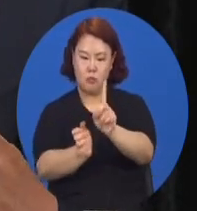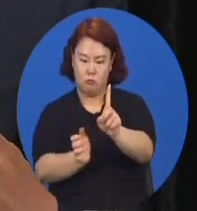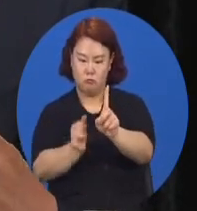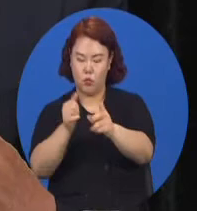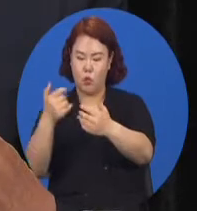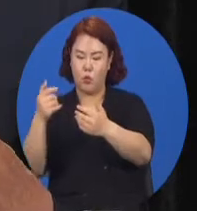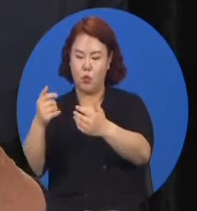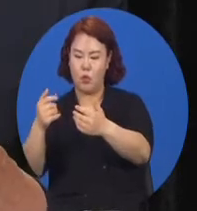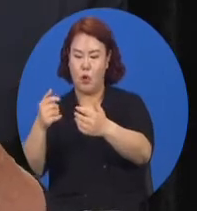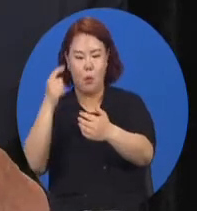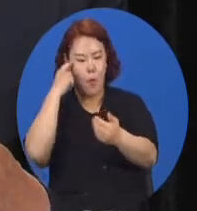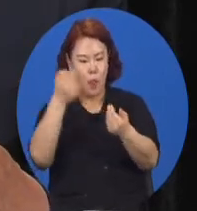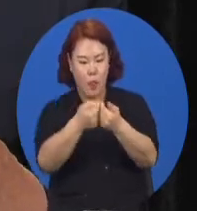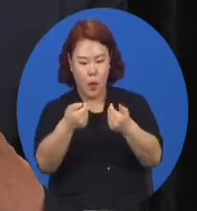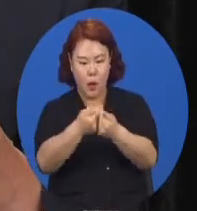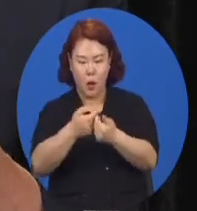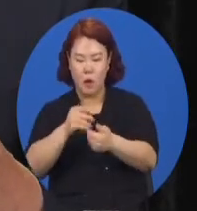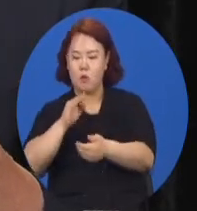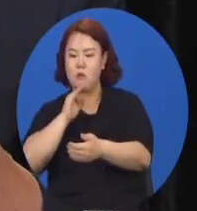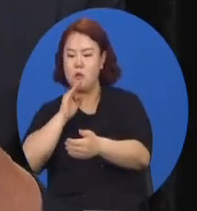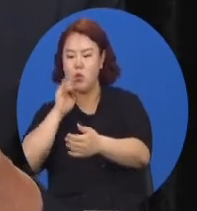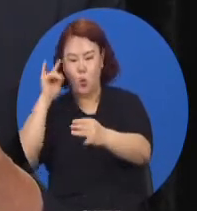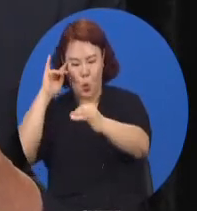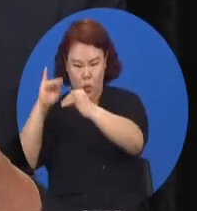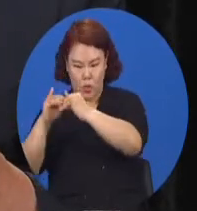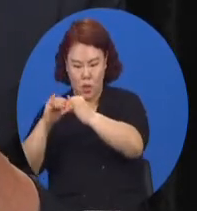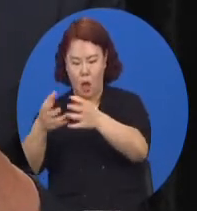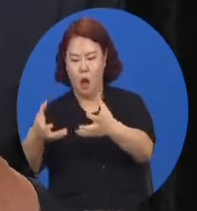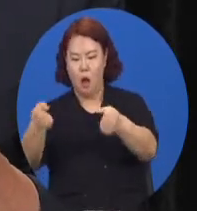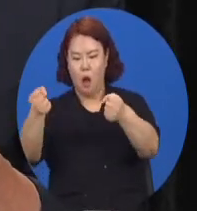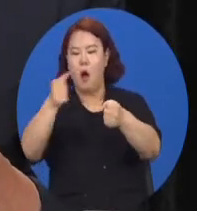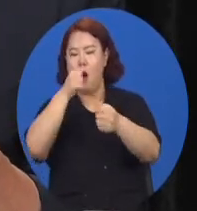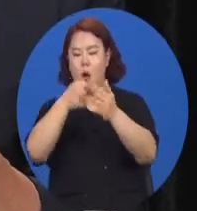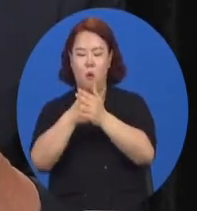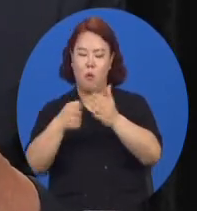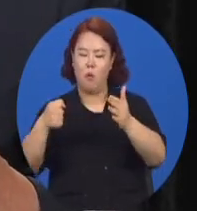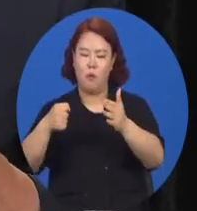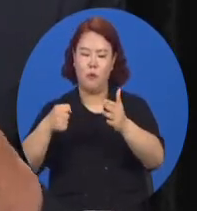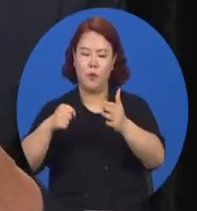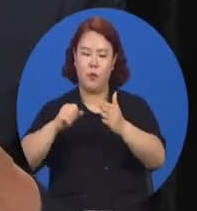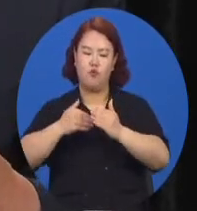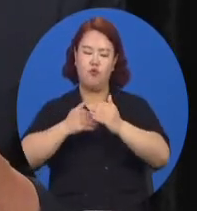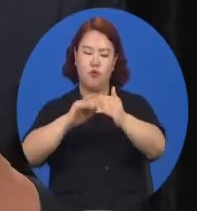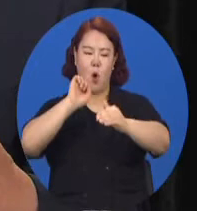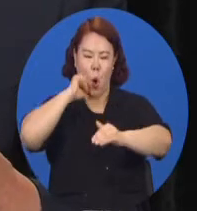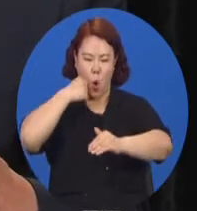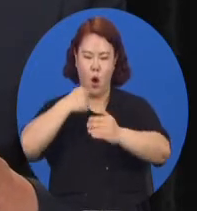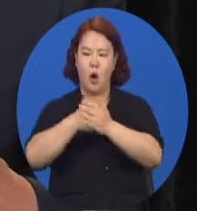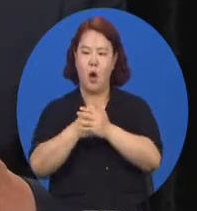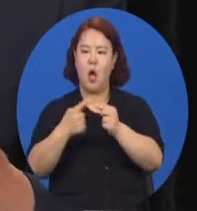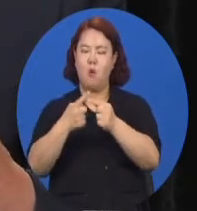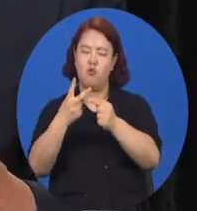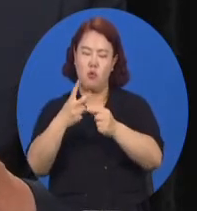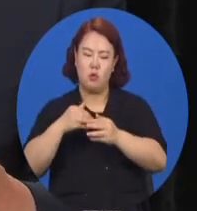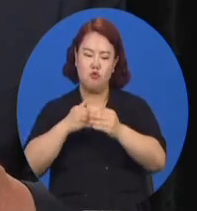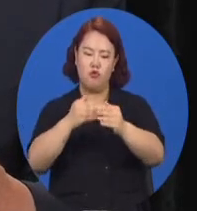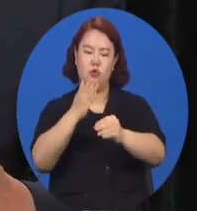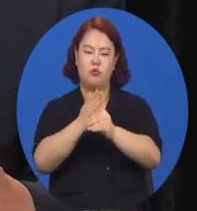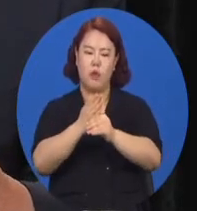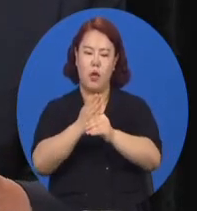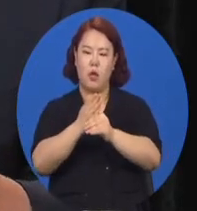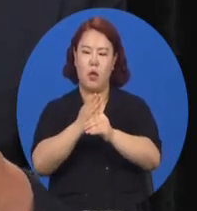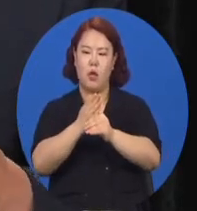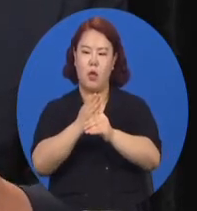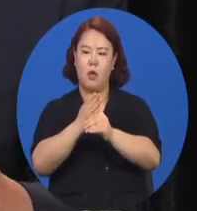한쪽은 찬성하는 이런 상황이 벌어져서 도저히 추진할 수 없어서 몇 번을 그 추진을 하다가 도저히 할 수